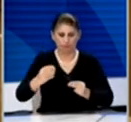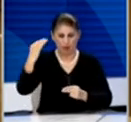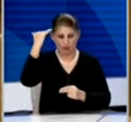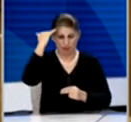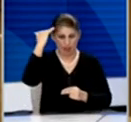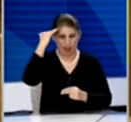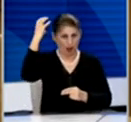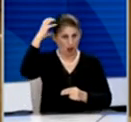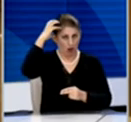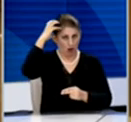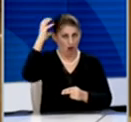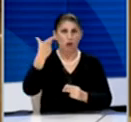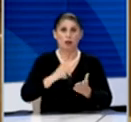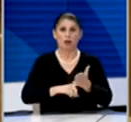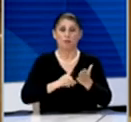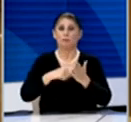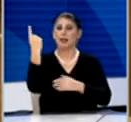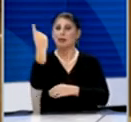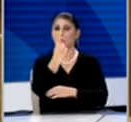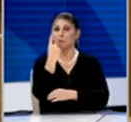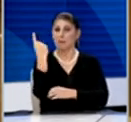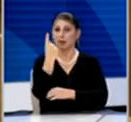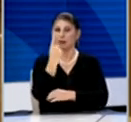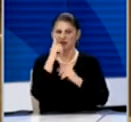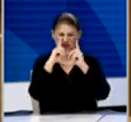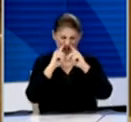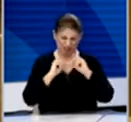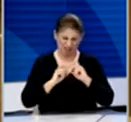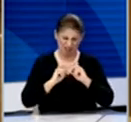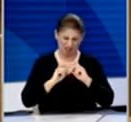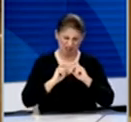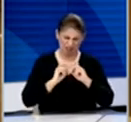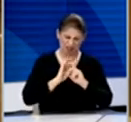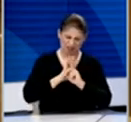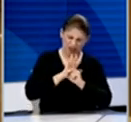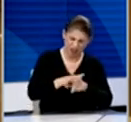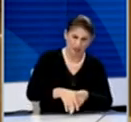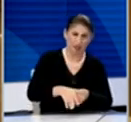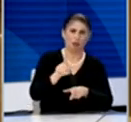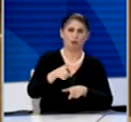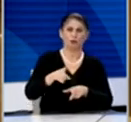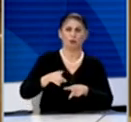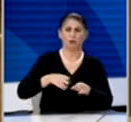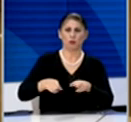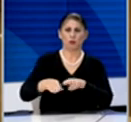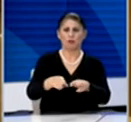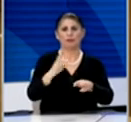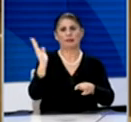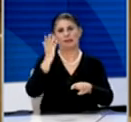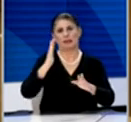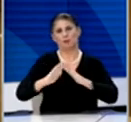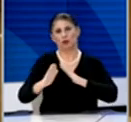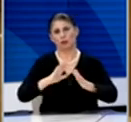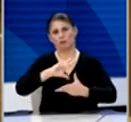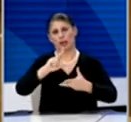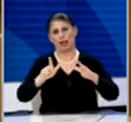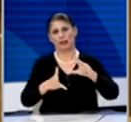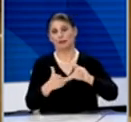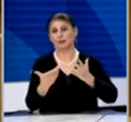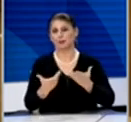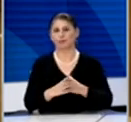μην δεχόμαστε άκριτα τους κλιματικούς καταναγκασμούς του κυρίαρχου ρεύματος γιατη δήθεν προστασία του πλανήτη είναι το